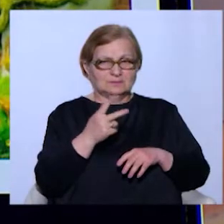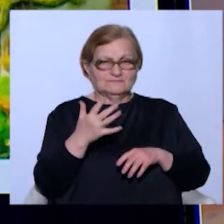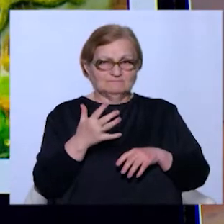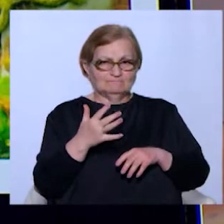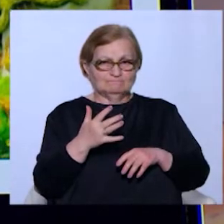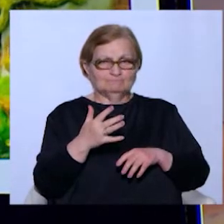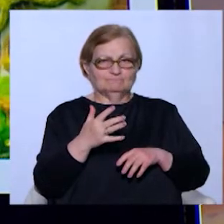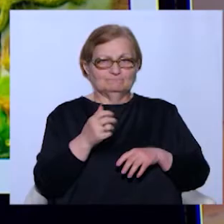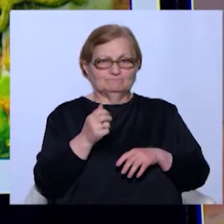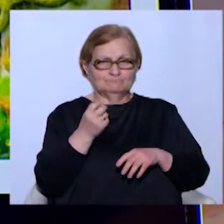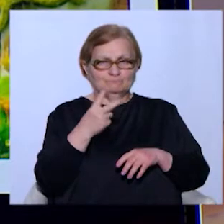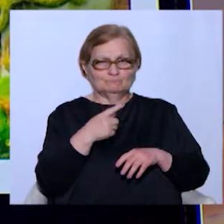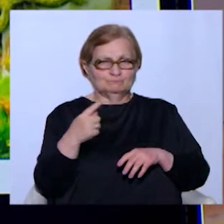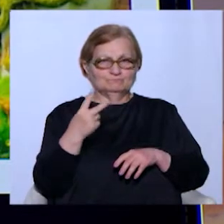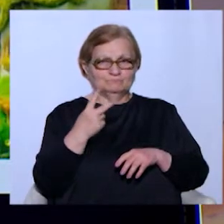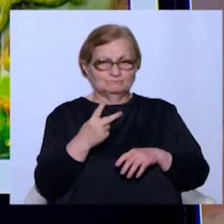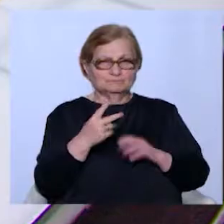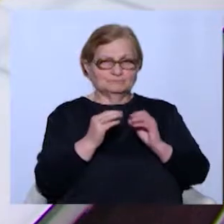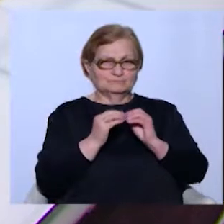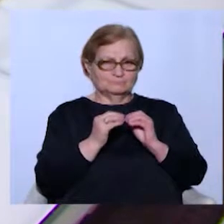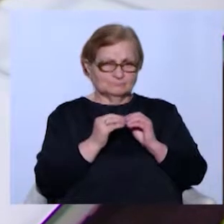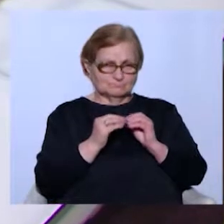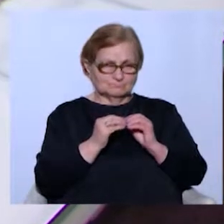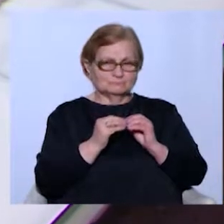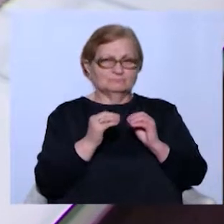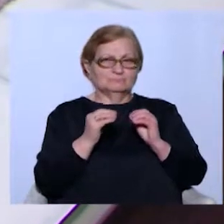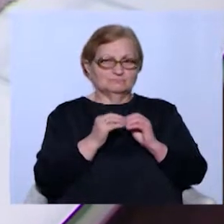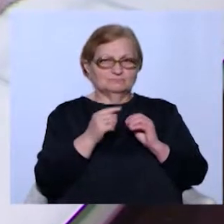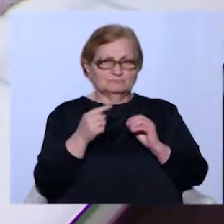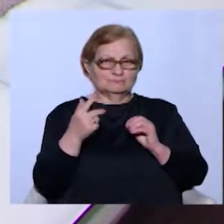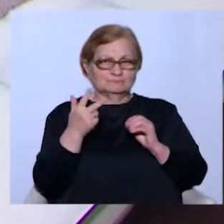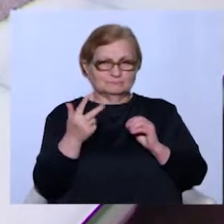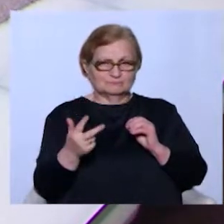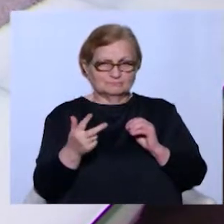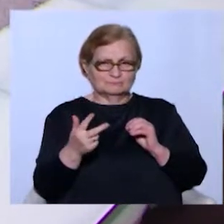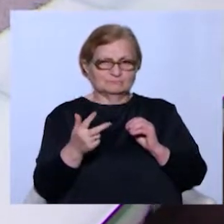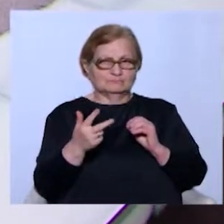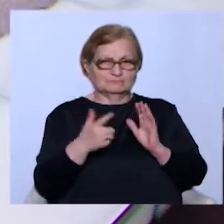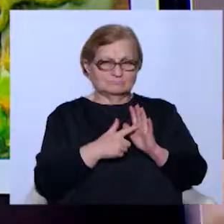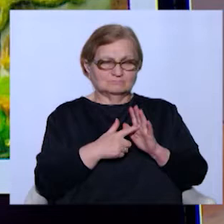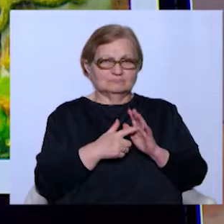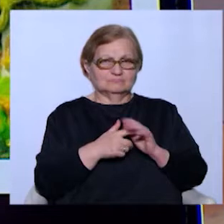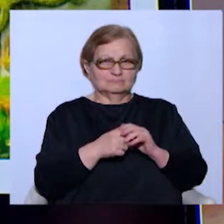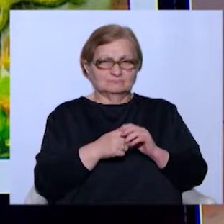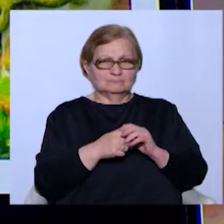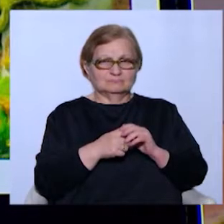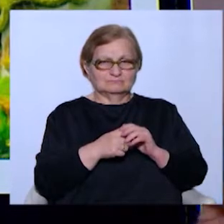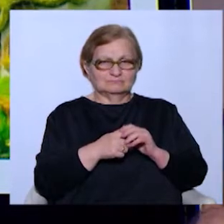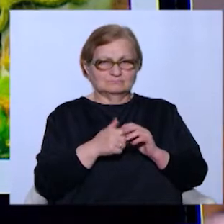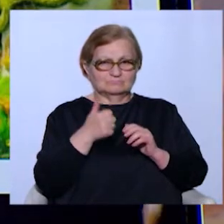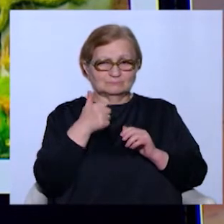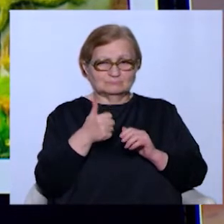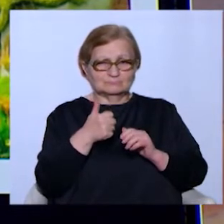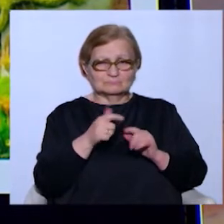2 და 3. 12-ს გამოვაკლოთ 2. 10. 10-ს გამოვაკლოთ 3. 7. კარგია,